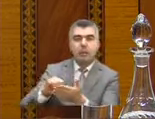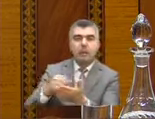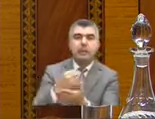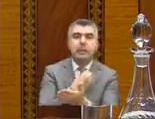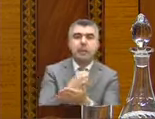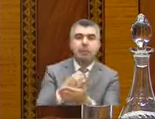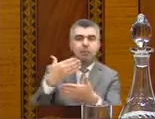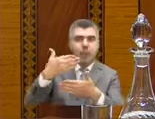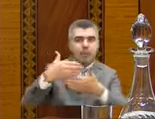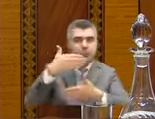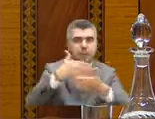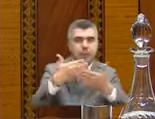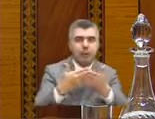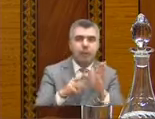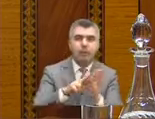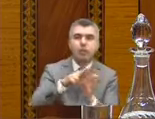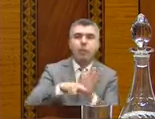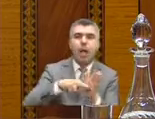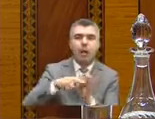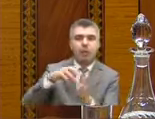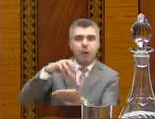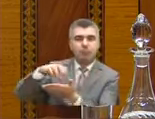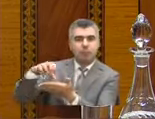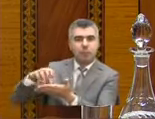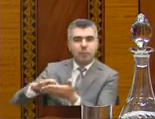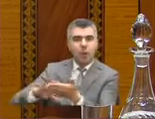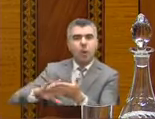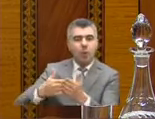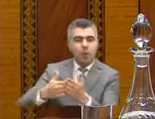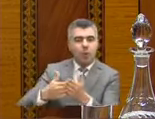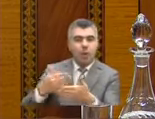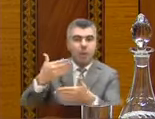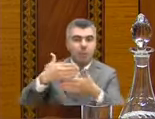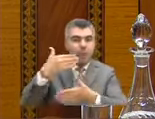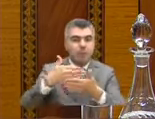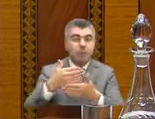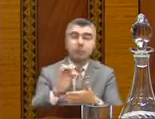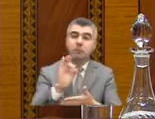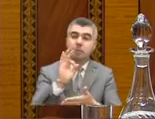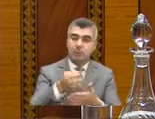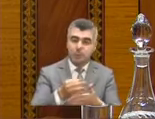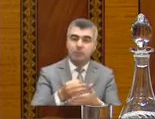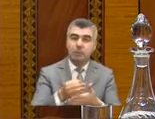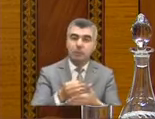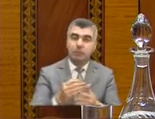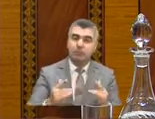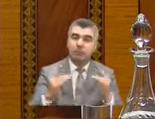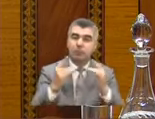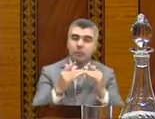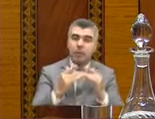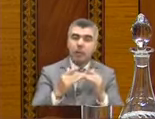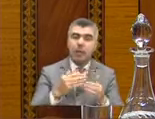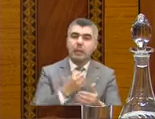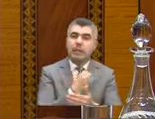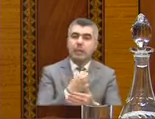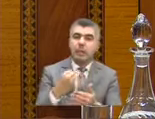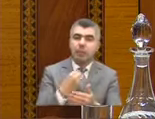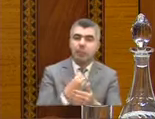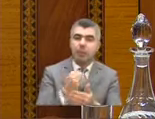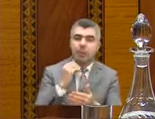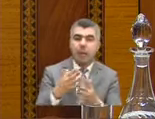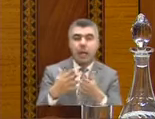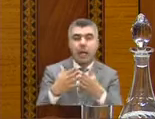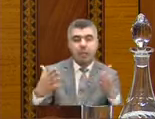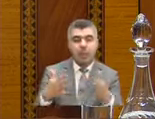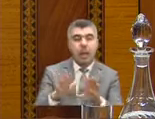الإقليمية والجهوية بالموازاة مع استكمال أشغال بناء وتجهيز المراكز الاستشفائية الجامعية بكل